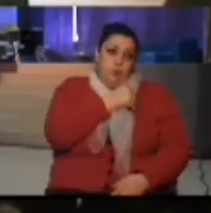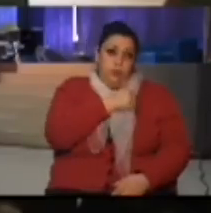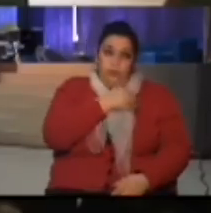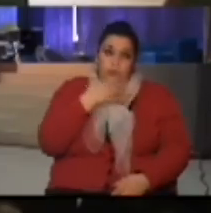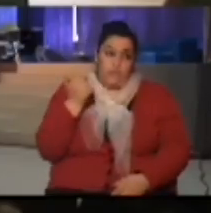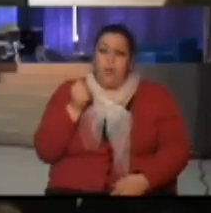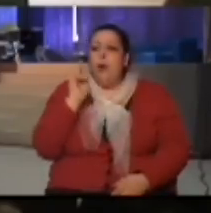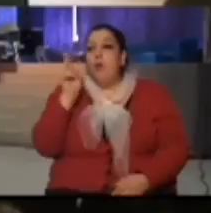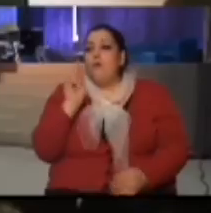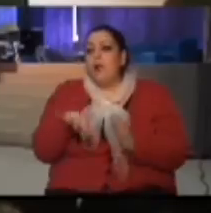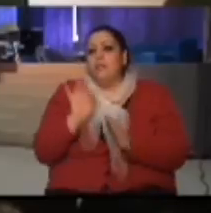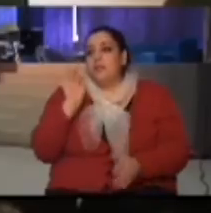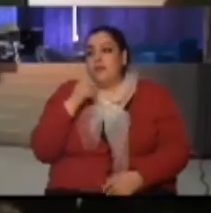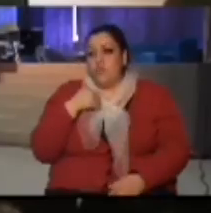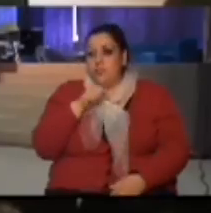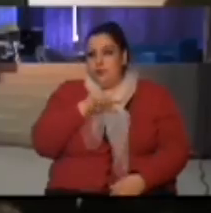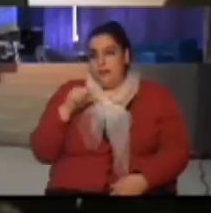գիտեք ով ա ընտրել, որ մենք հայ լինենք,